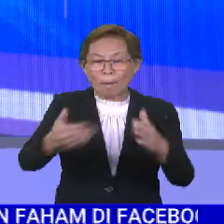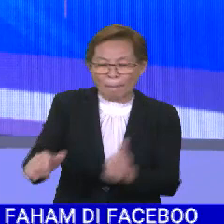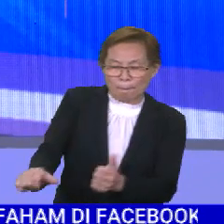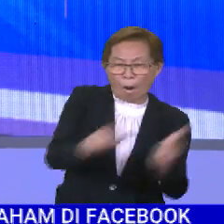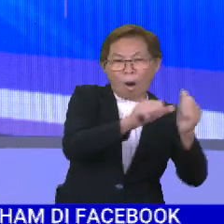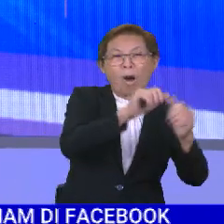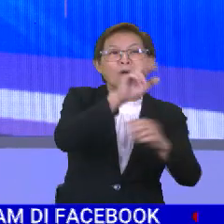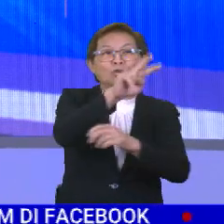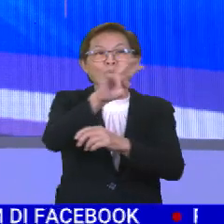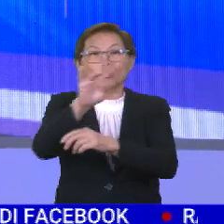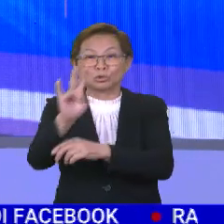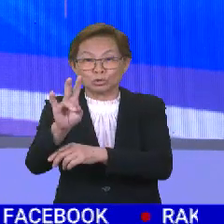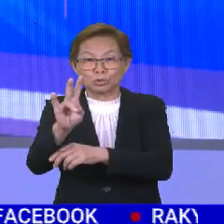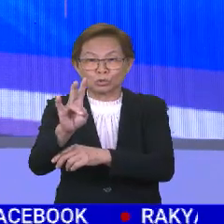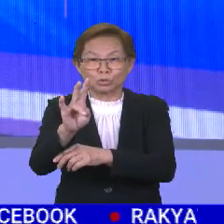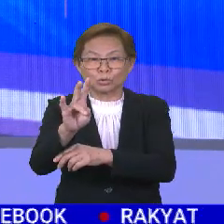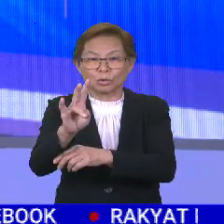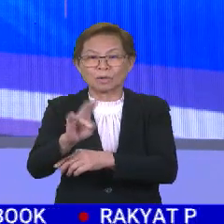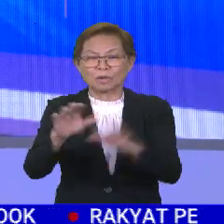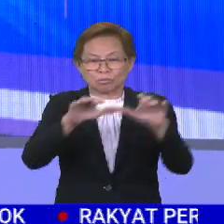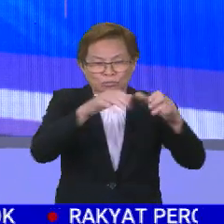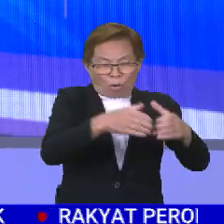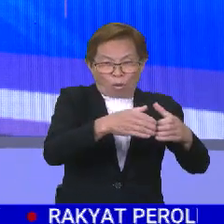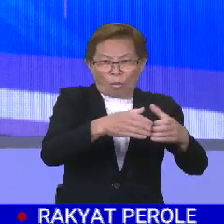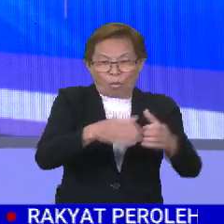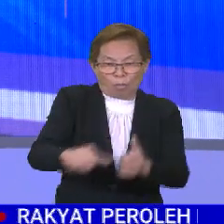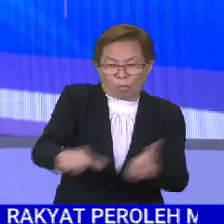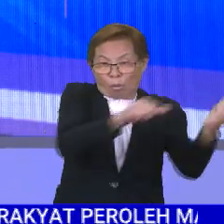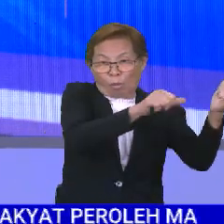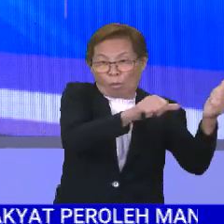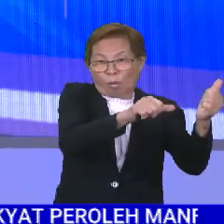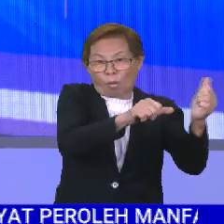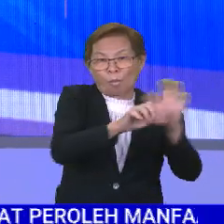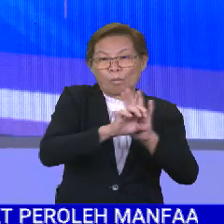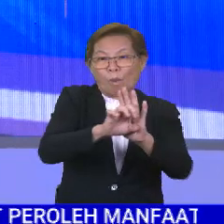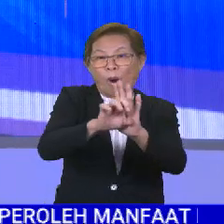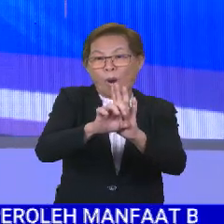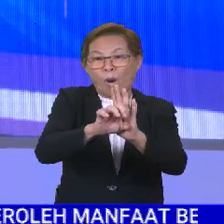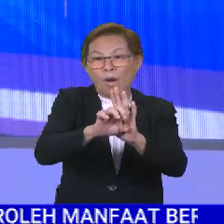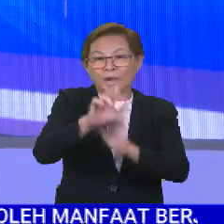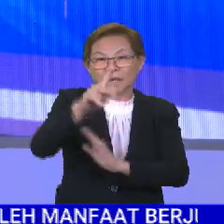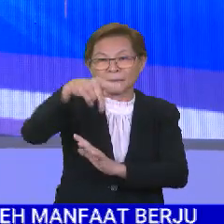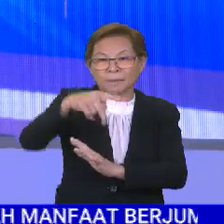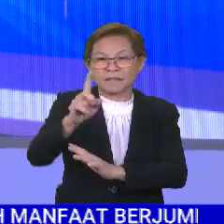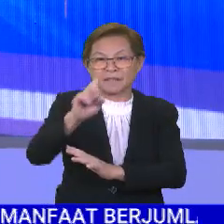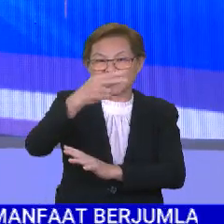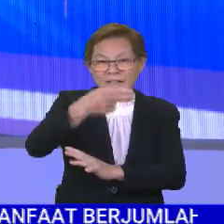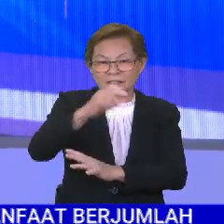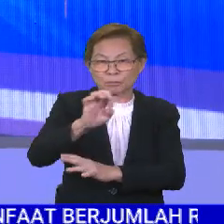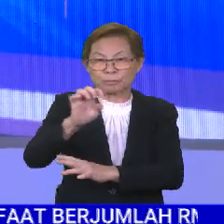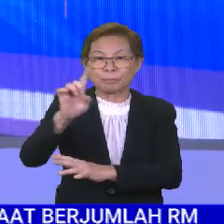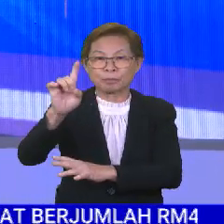melibatkan 27 kes itu dikategorikan sebagai pelupusan ekshibit perdana KPDNHEP Selangor.